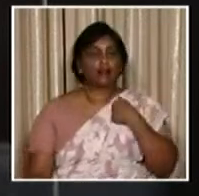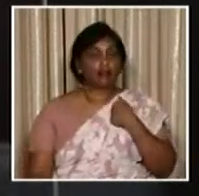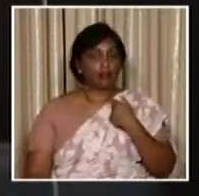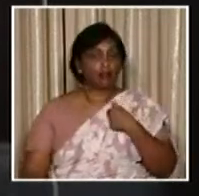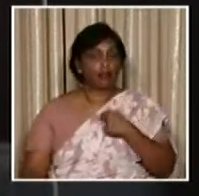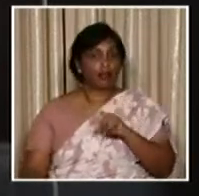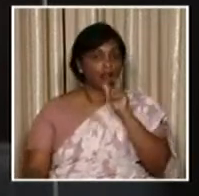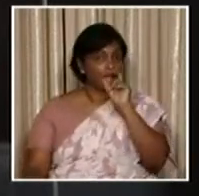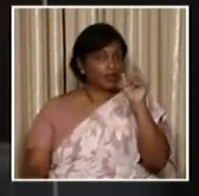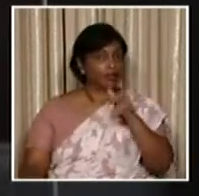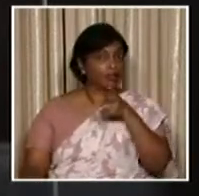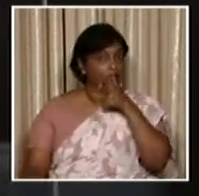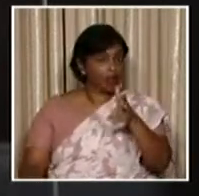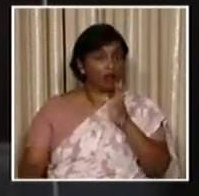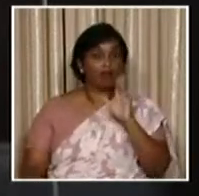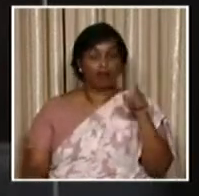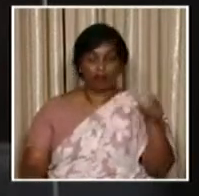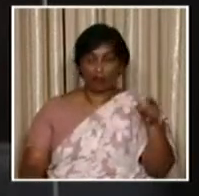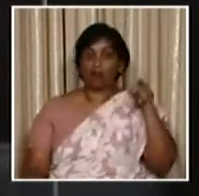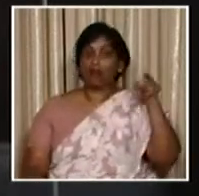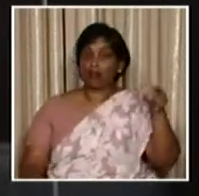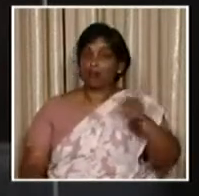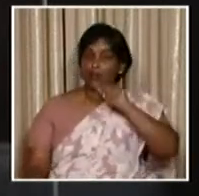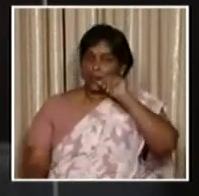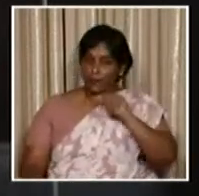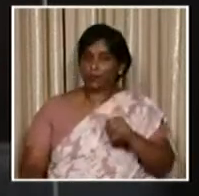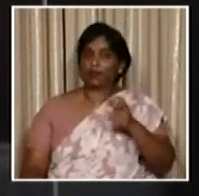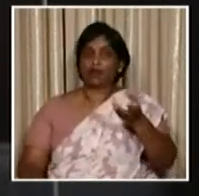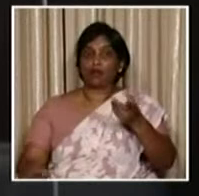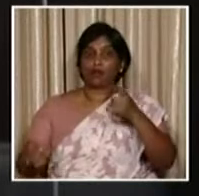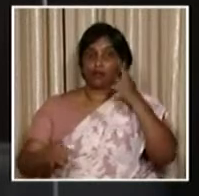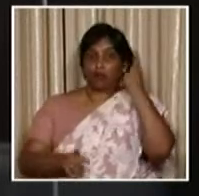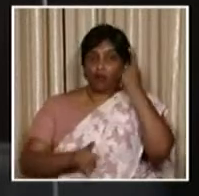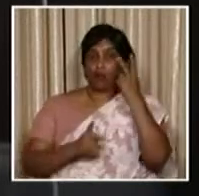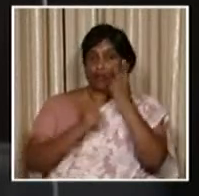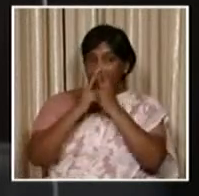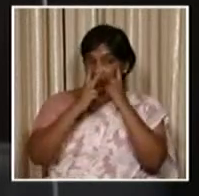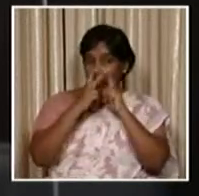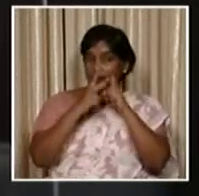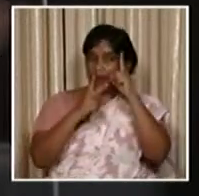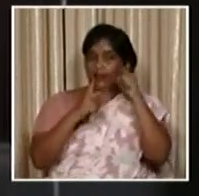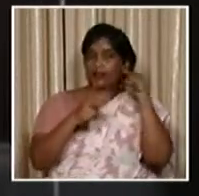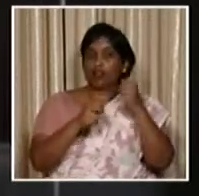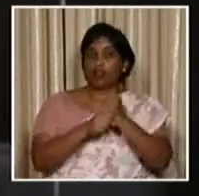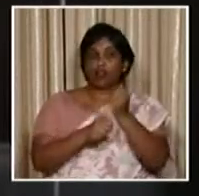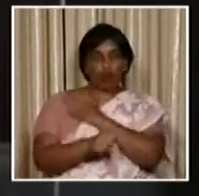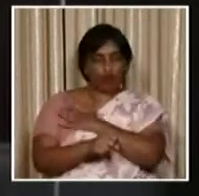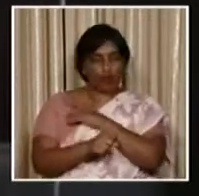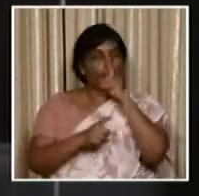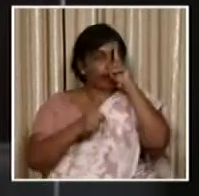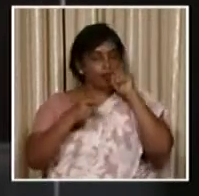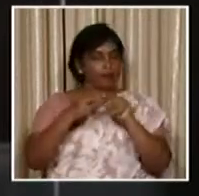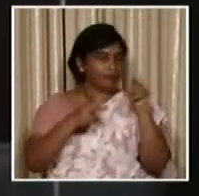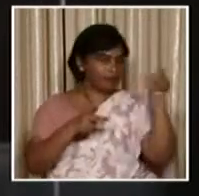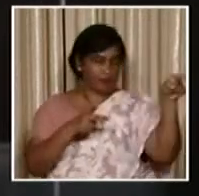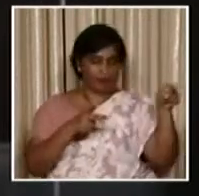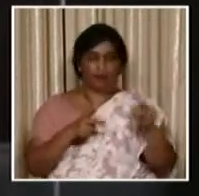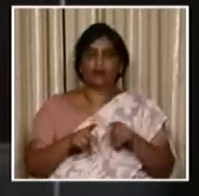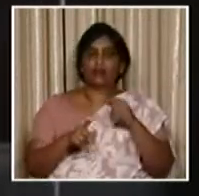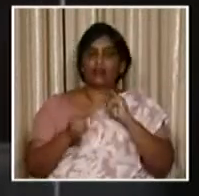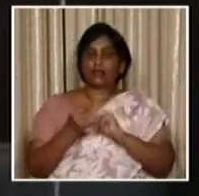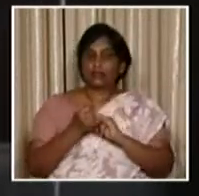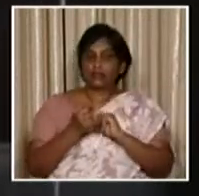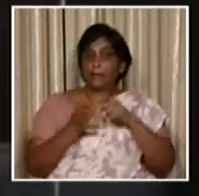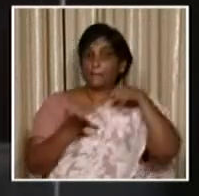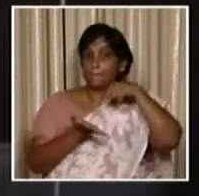මගේ කටින් වචන එළියට ගන්න ඕන වුණා. මෙයා අනිවාර්යෙන් මේකේ මහමොළකාරයෝ දෙන්නගෙන් එක්කෙනෙක් ගෝඨාභය එක්කෙනෙක් මෙයා. සැලේ